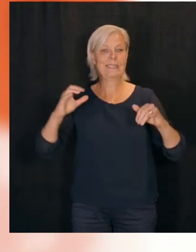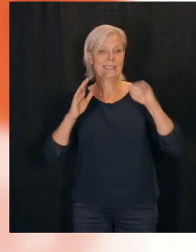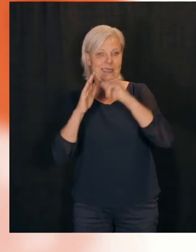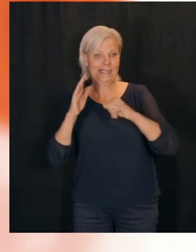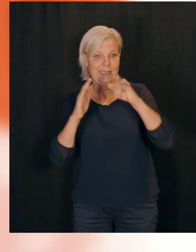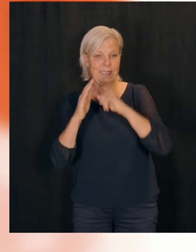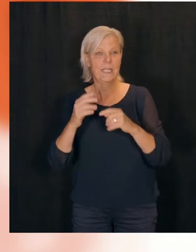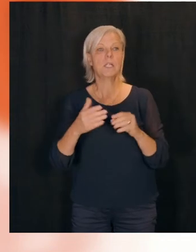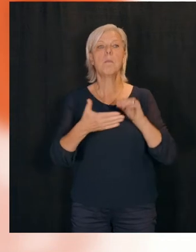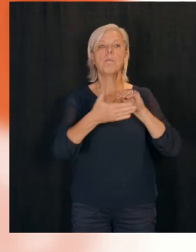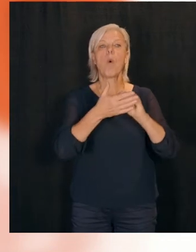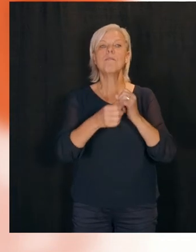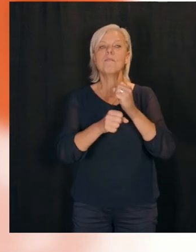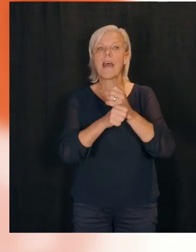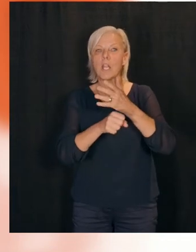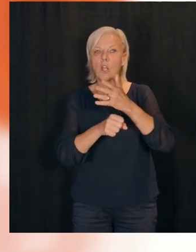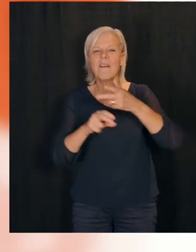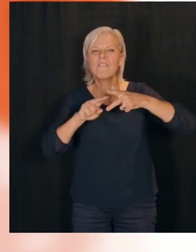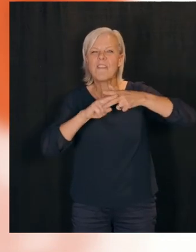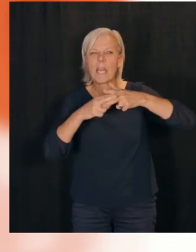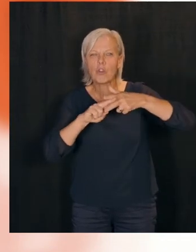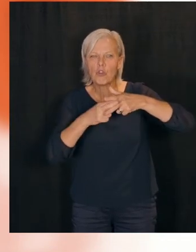det verktyg. Och sen är det